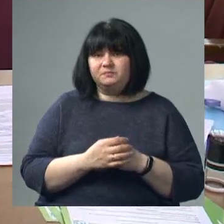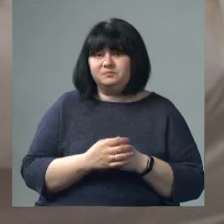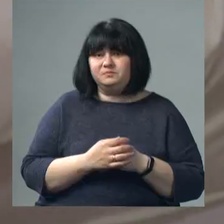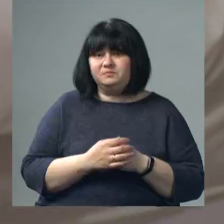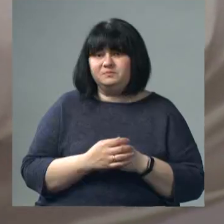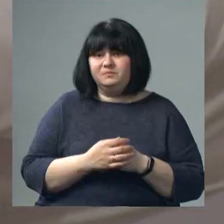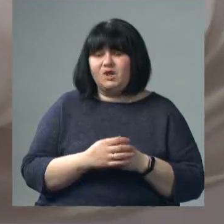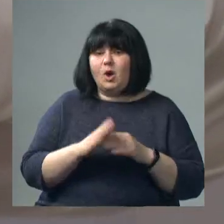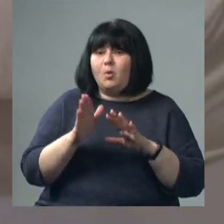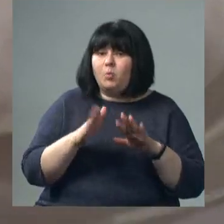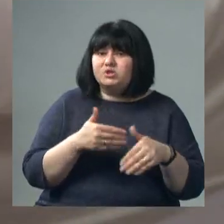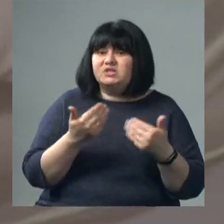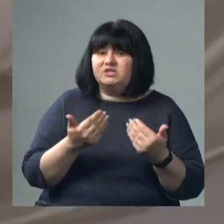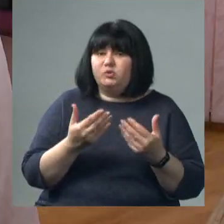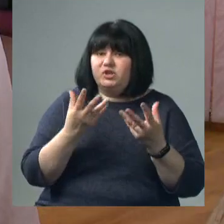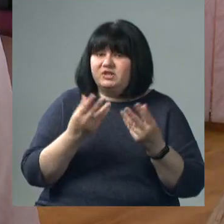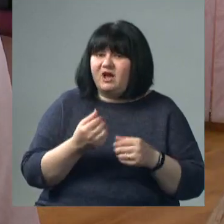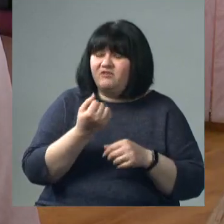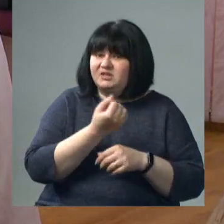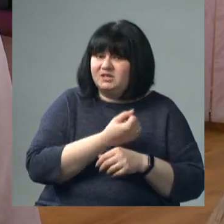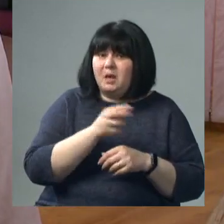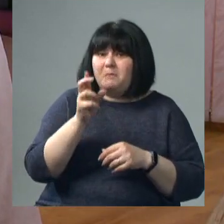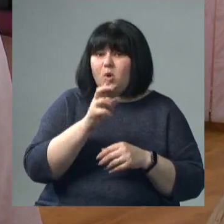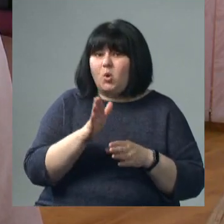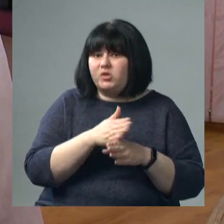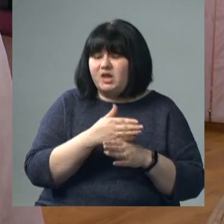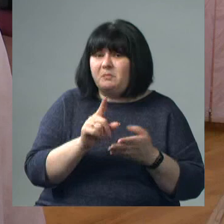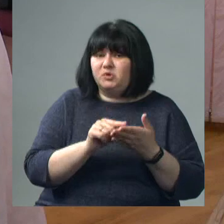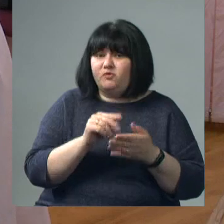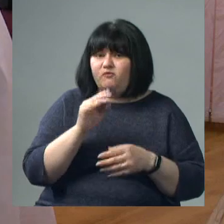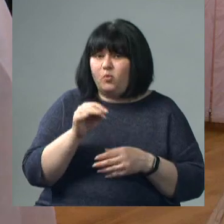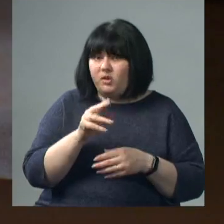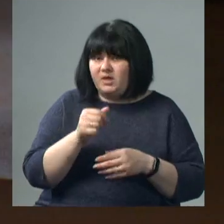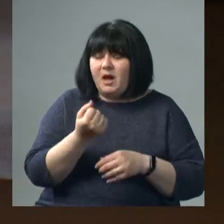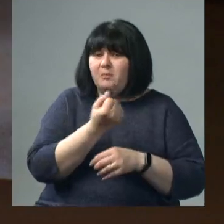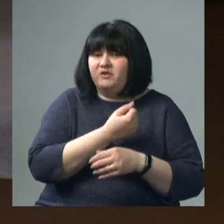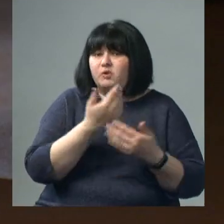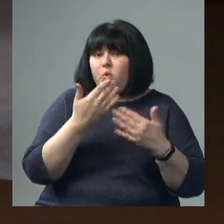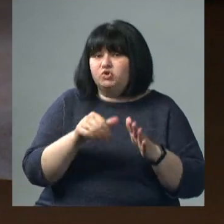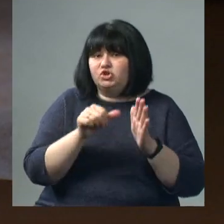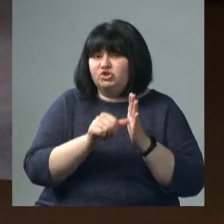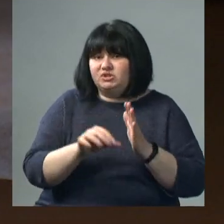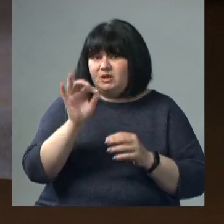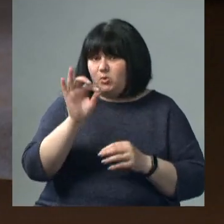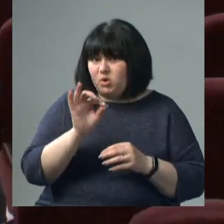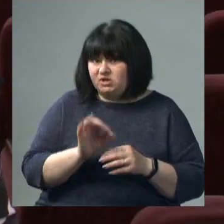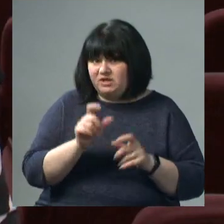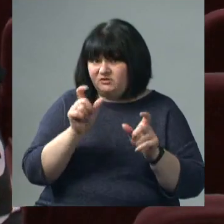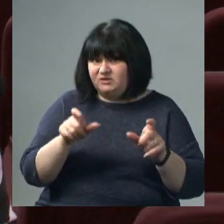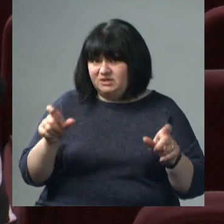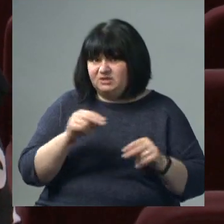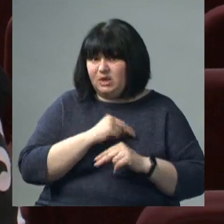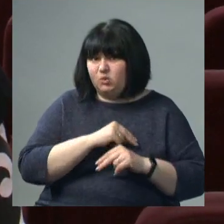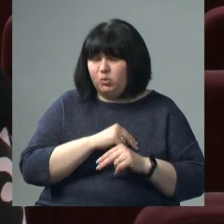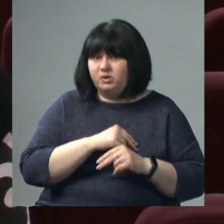после сегодняшнего дня вакцинации в белгородским отделение пенсионного фонда привито уже 60 процентов сотрудников нам